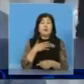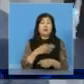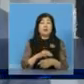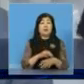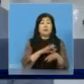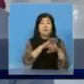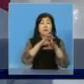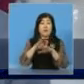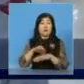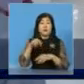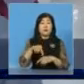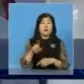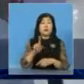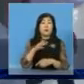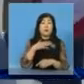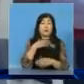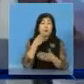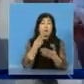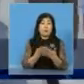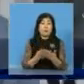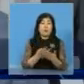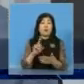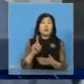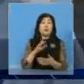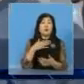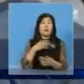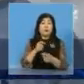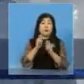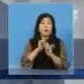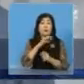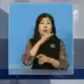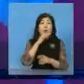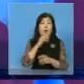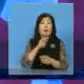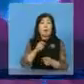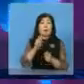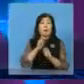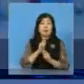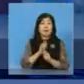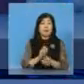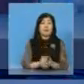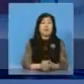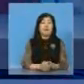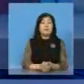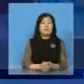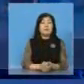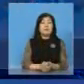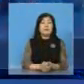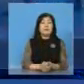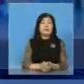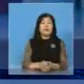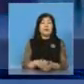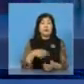сюда, чтобы мы посмотрели, за то, что они нам вручили много подарков. Изюминкой вечера стал номер